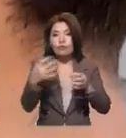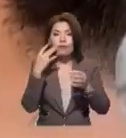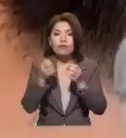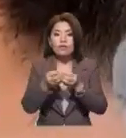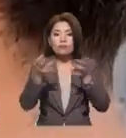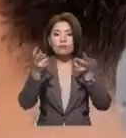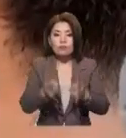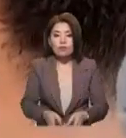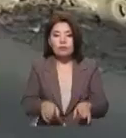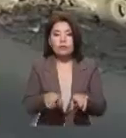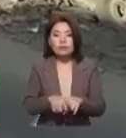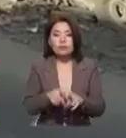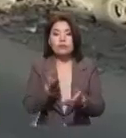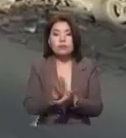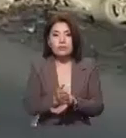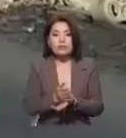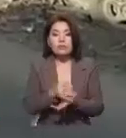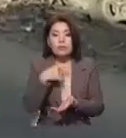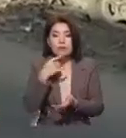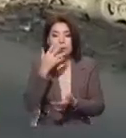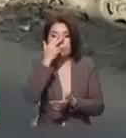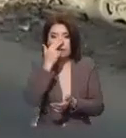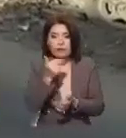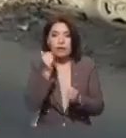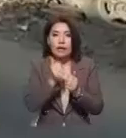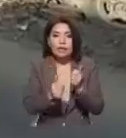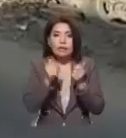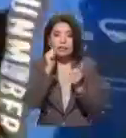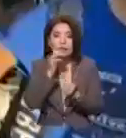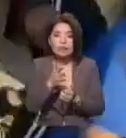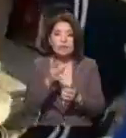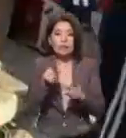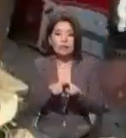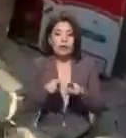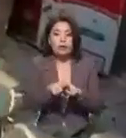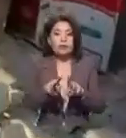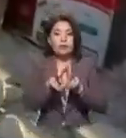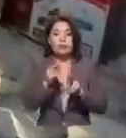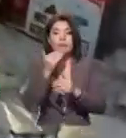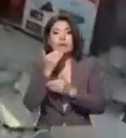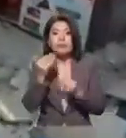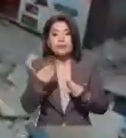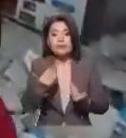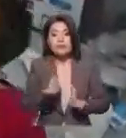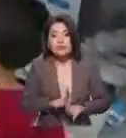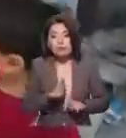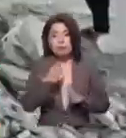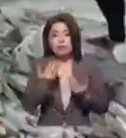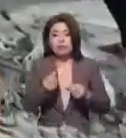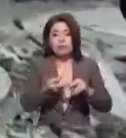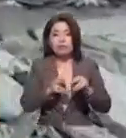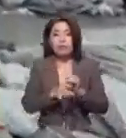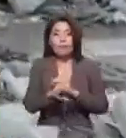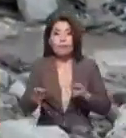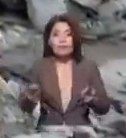и поисками съестного. Признаются, привыкли, что каждый день может оказаться для них последним. Высказывания израильского министра о том,